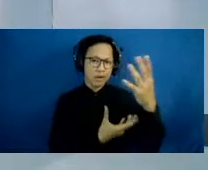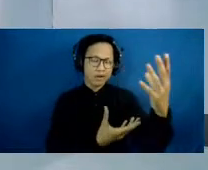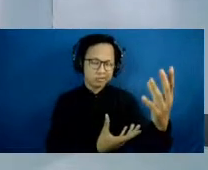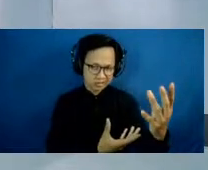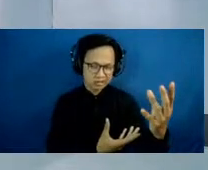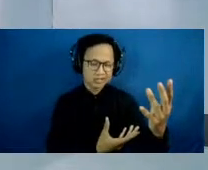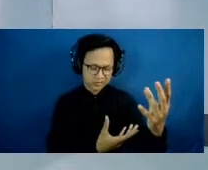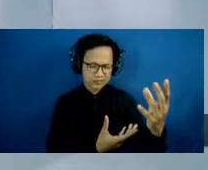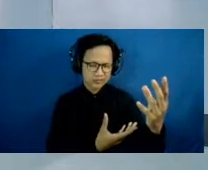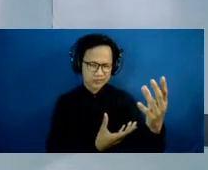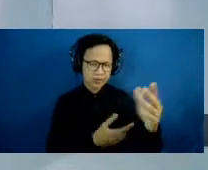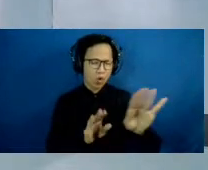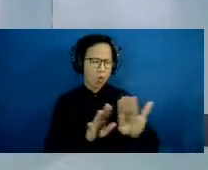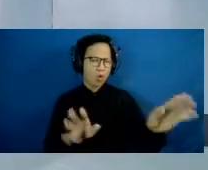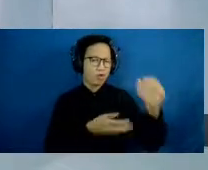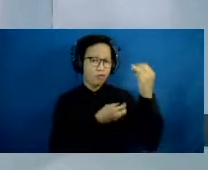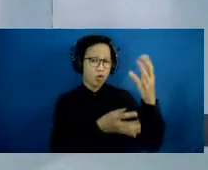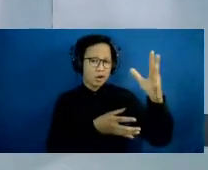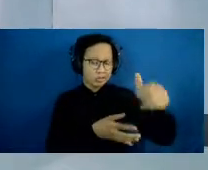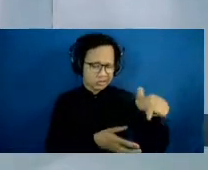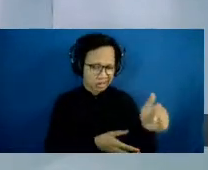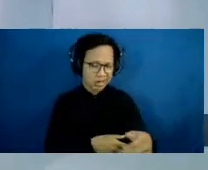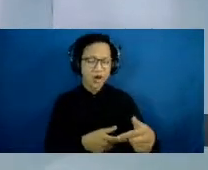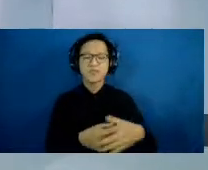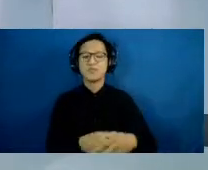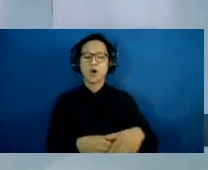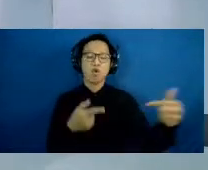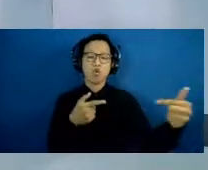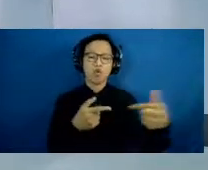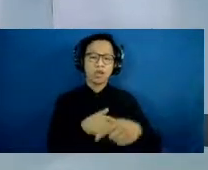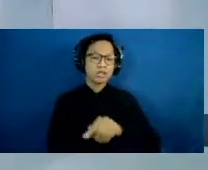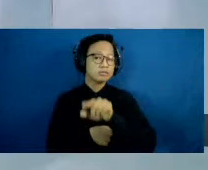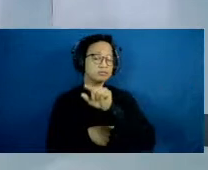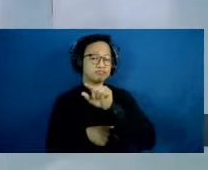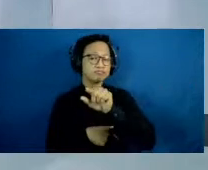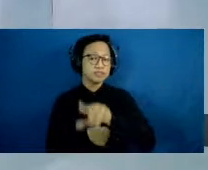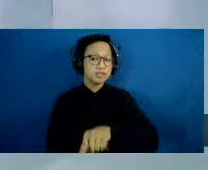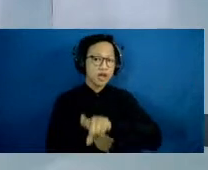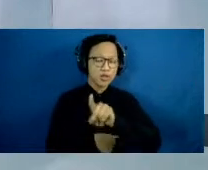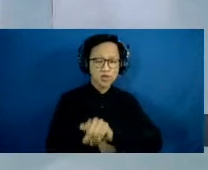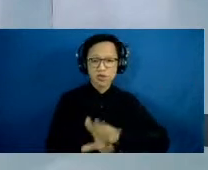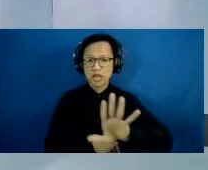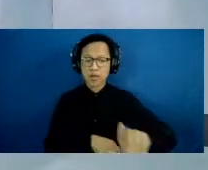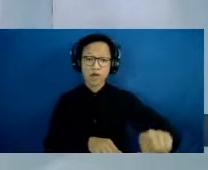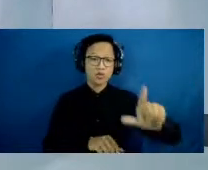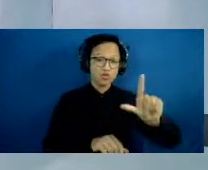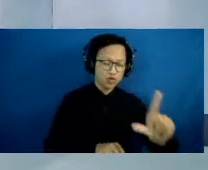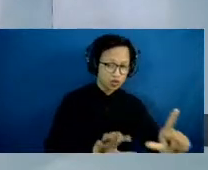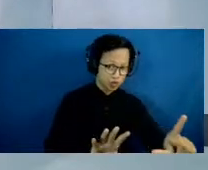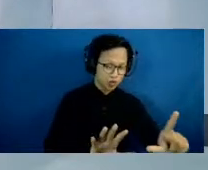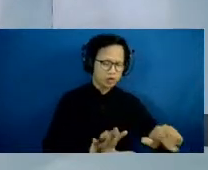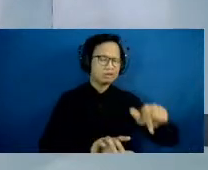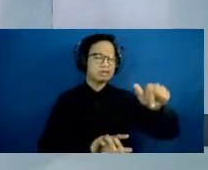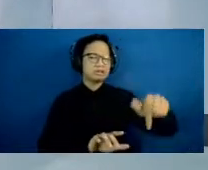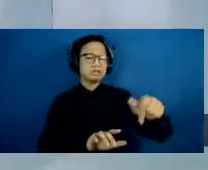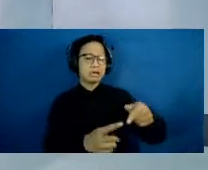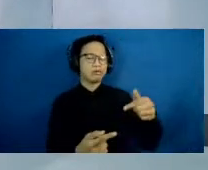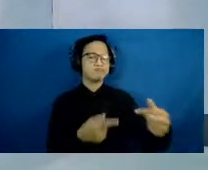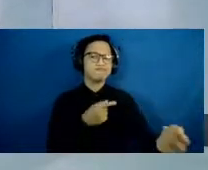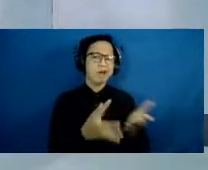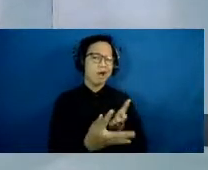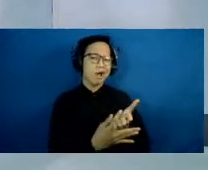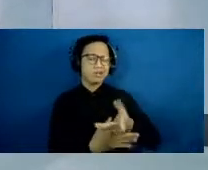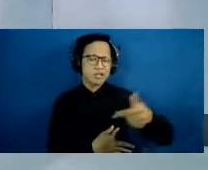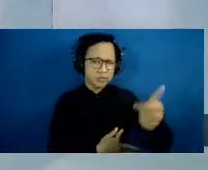yang kita di kontak 157. Jadi kontak 157 ini bisa diakses oleh kawan-kawan BBI semua di